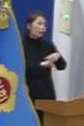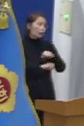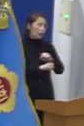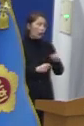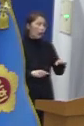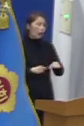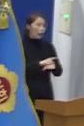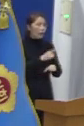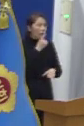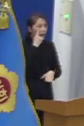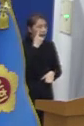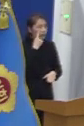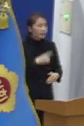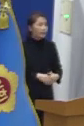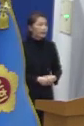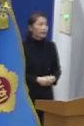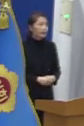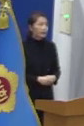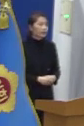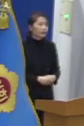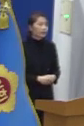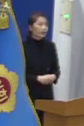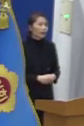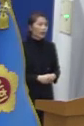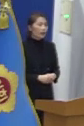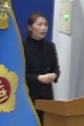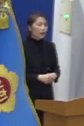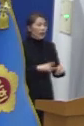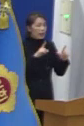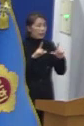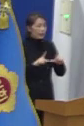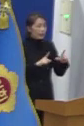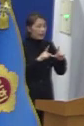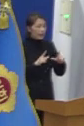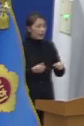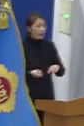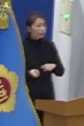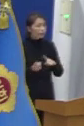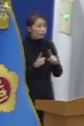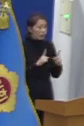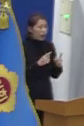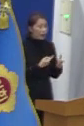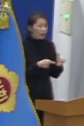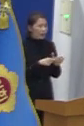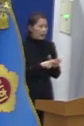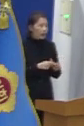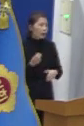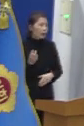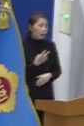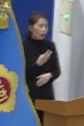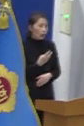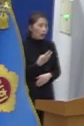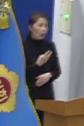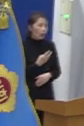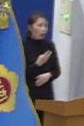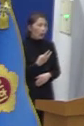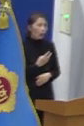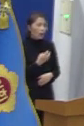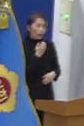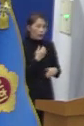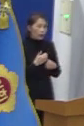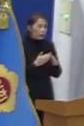뛰겠습니다. 민생과 미래를 위한 도정 주요 정책 추진에 중요한 동력을 확보할 수